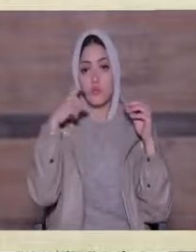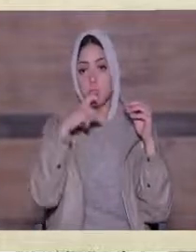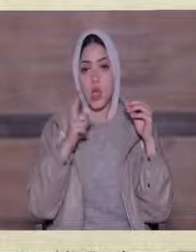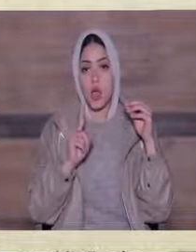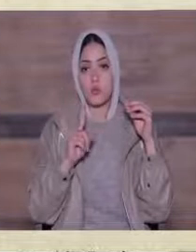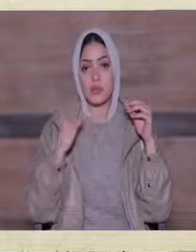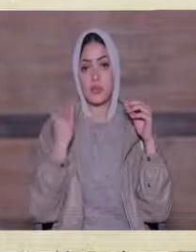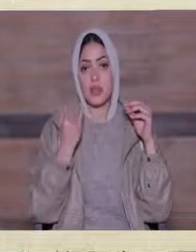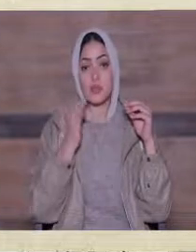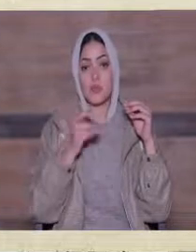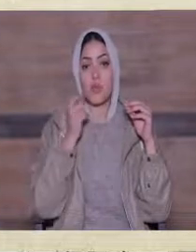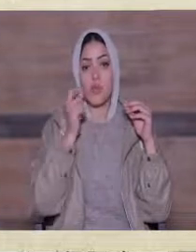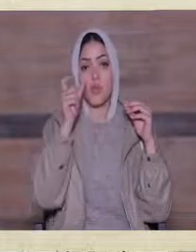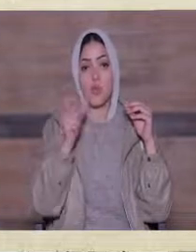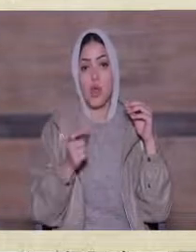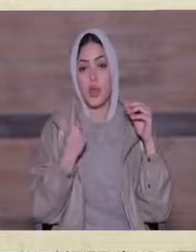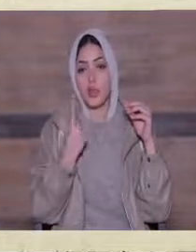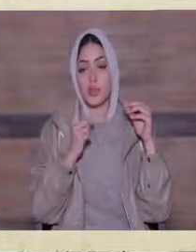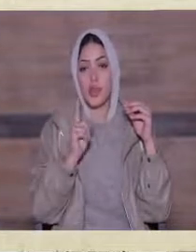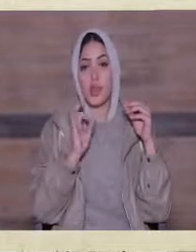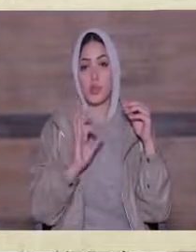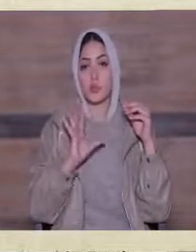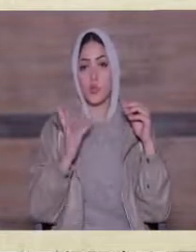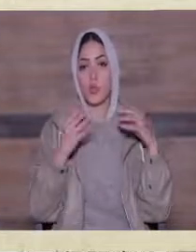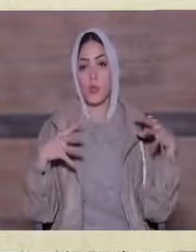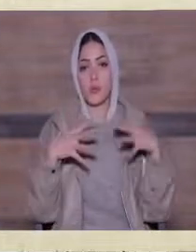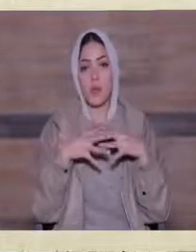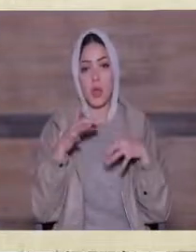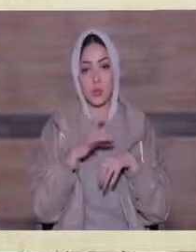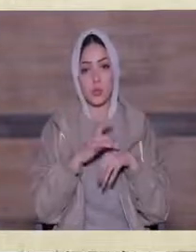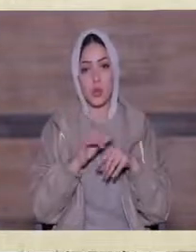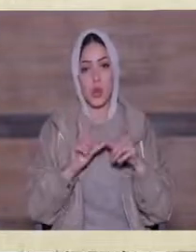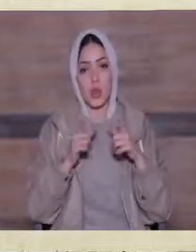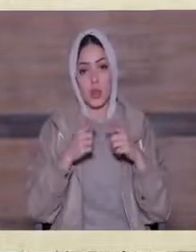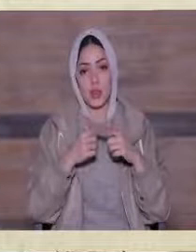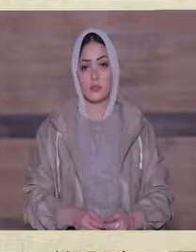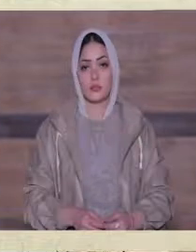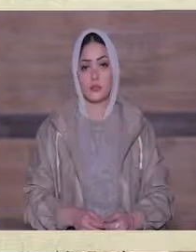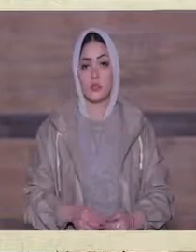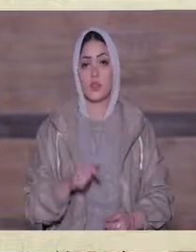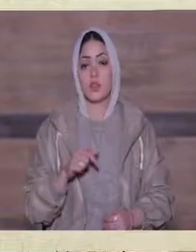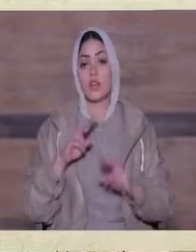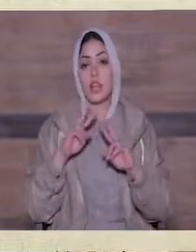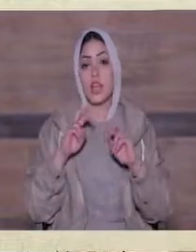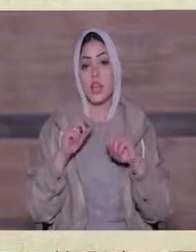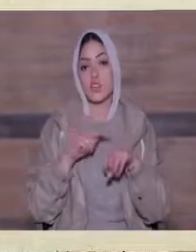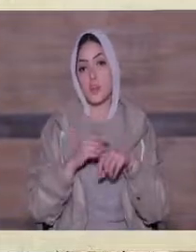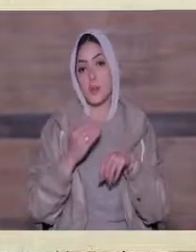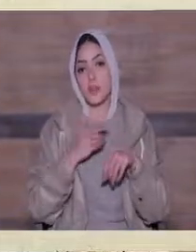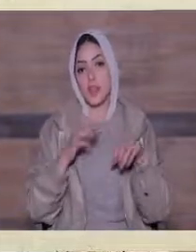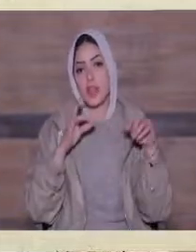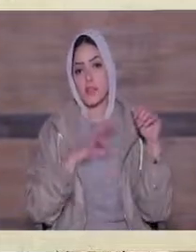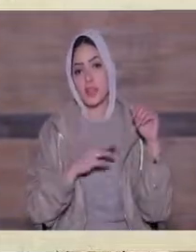وحيد لوحده يعمله، علشان كده بنقوم بده من خلال اللجان متعددة التخصصات. الكشف المبكر ليه